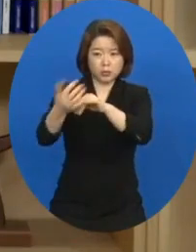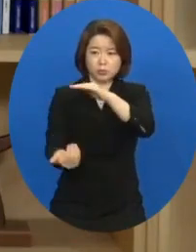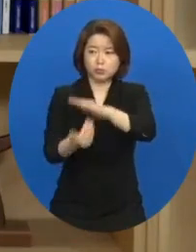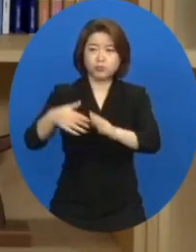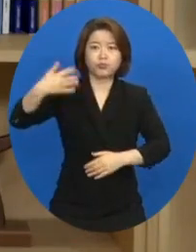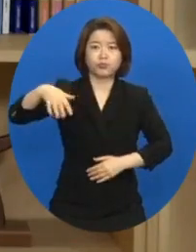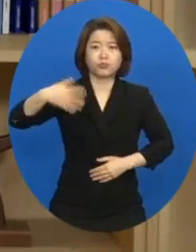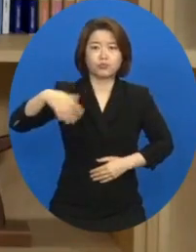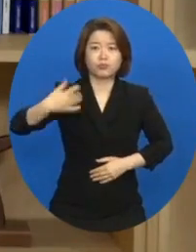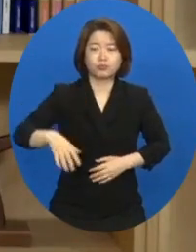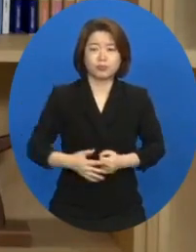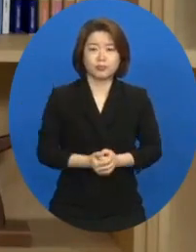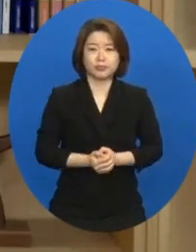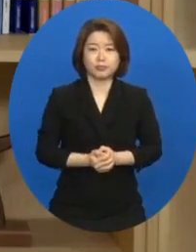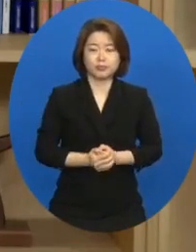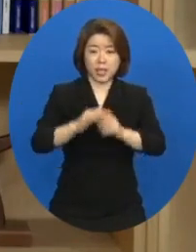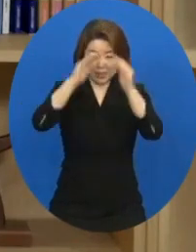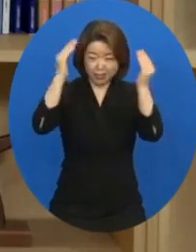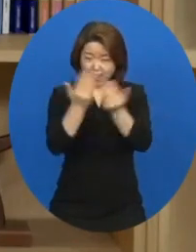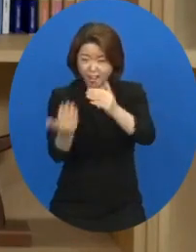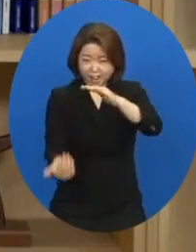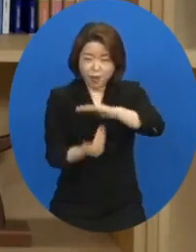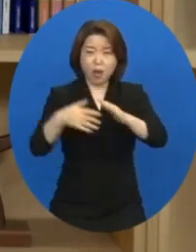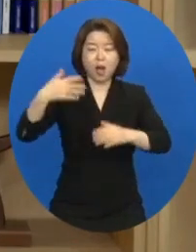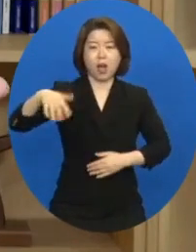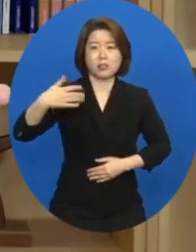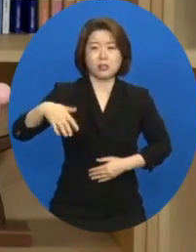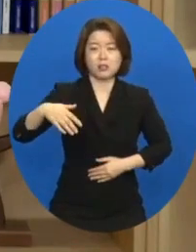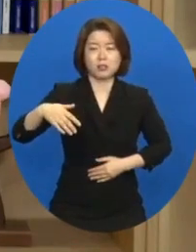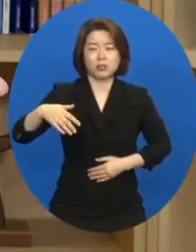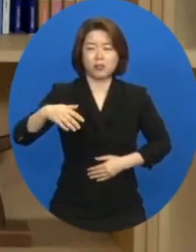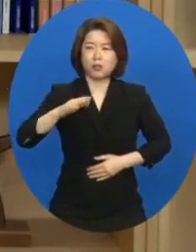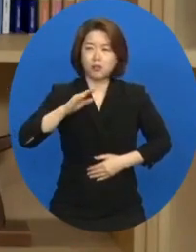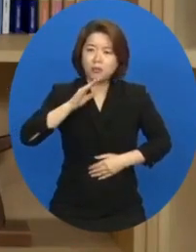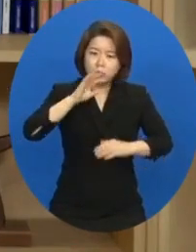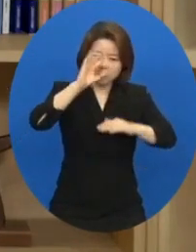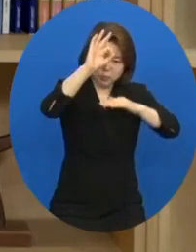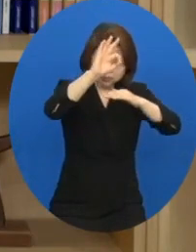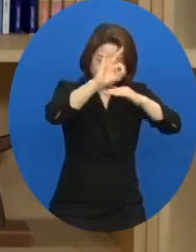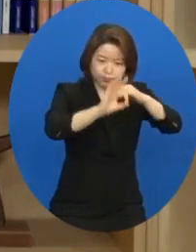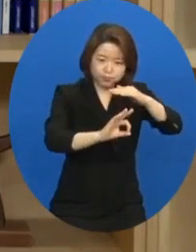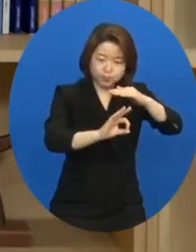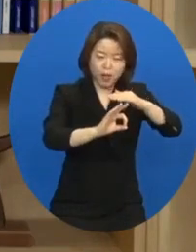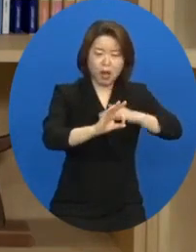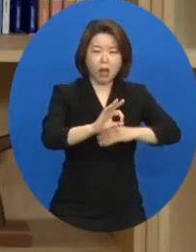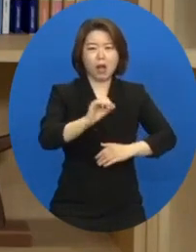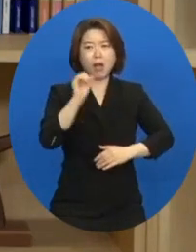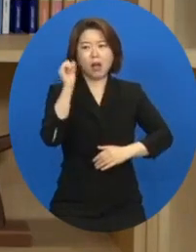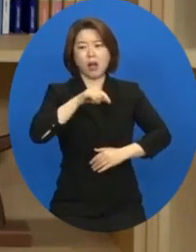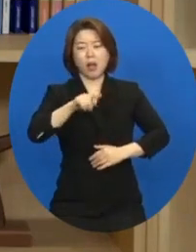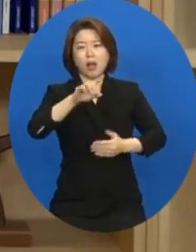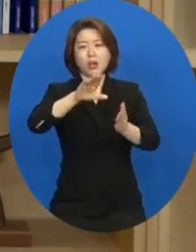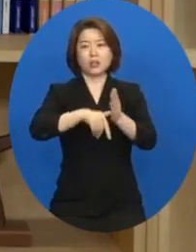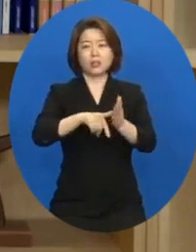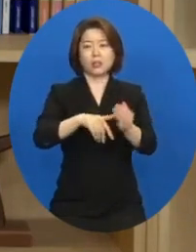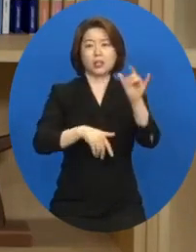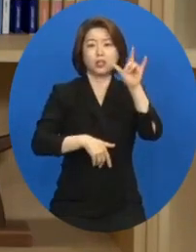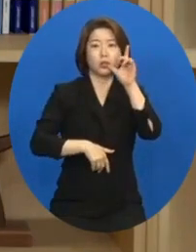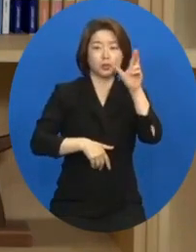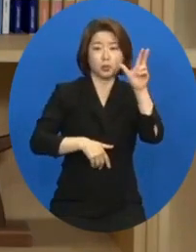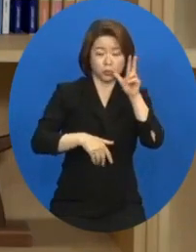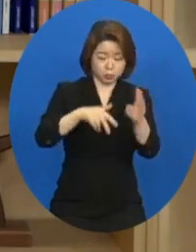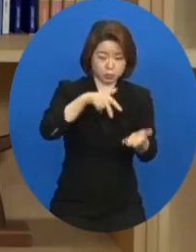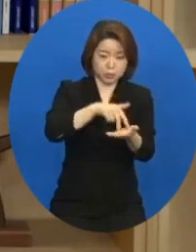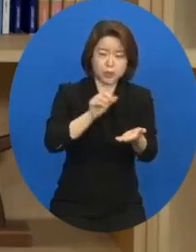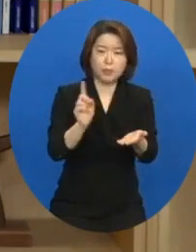않았는데 다 이루어진 게 아닌데 날이 저물어 가는 것 그때 여호수아 의 심정이 어땠을까요 그 때